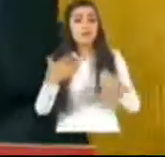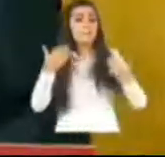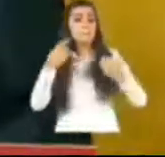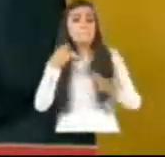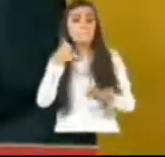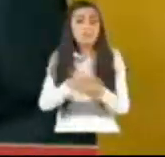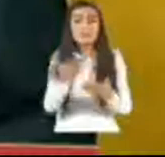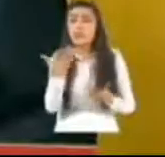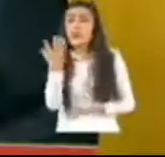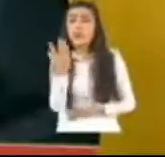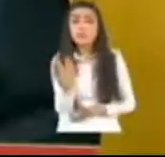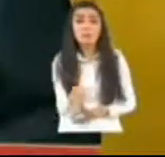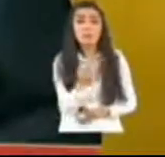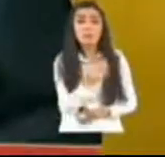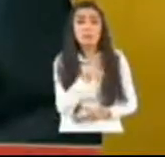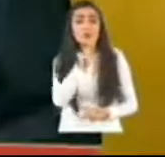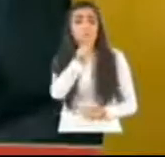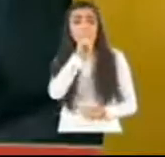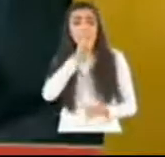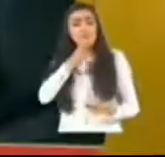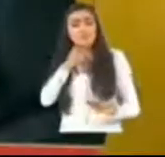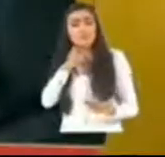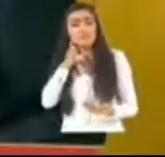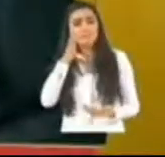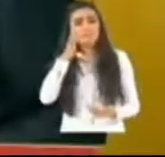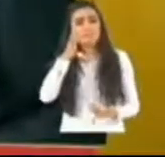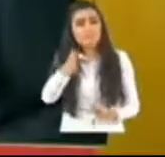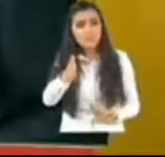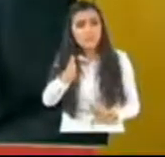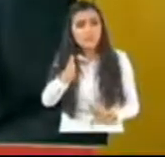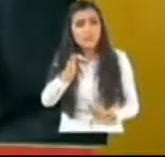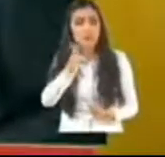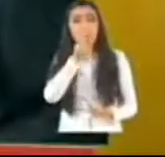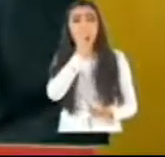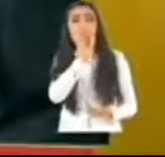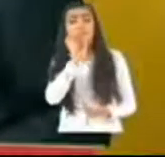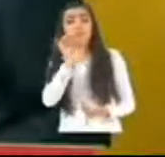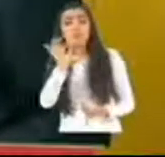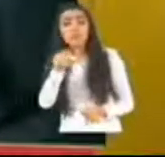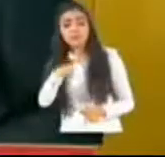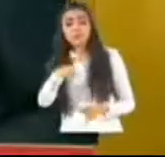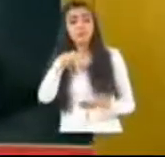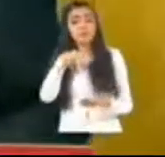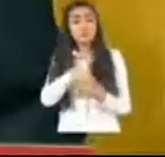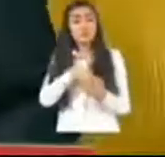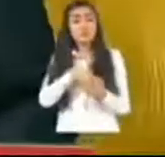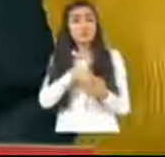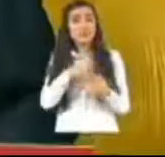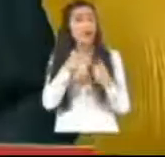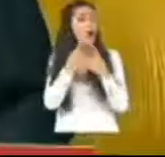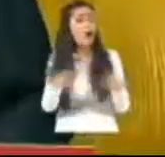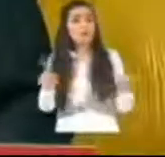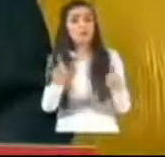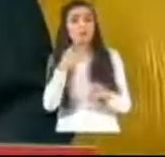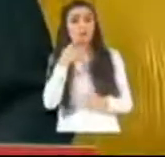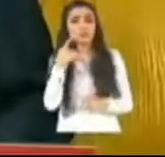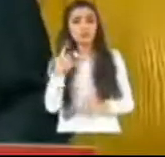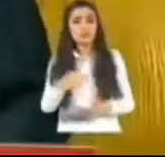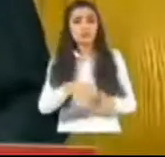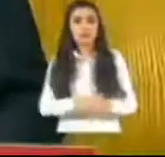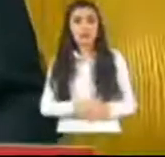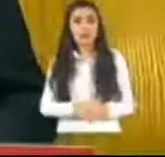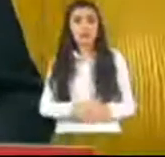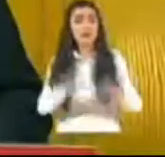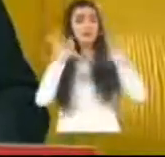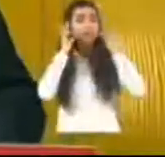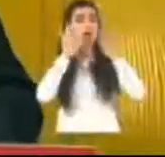ne olursa olsun sonuna kadar müdafaa edecek, sonsuza kadar bu duruşundan ayrılmayacaktır.